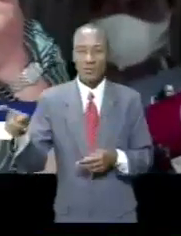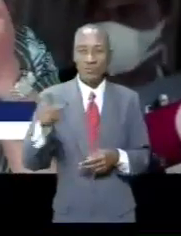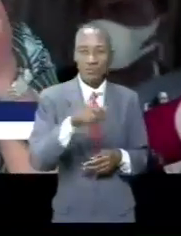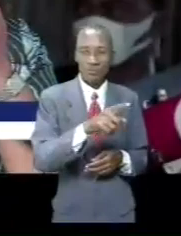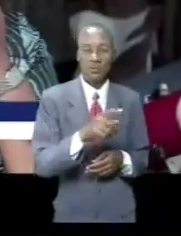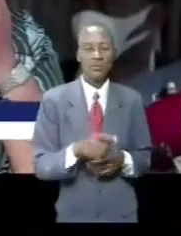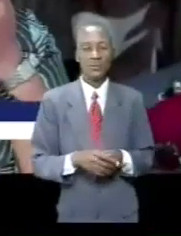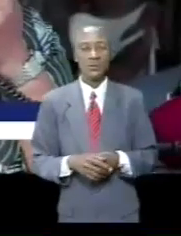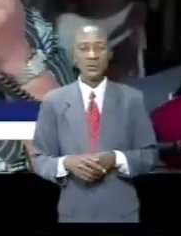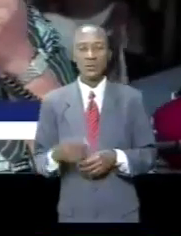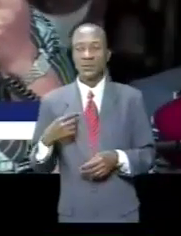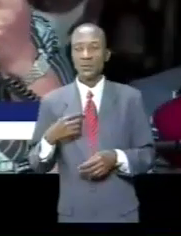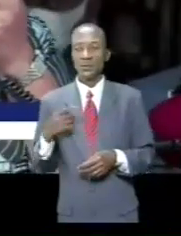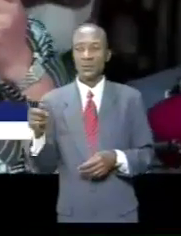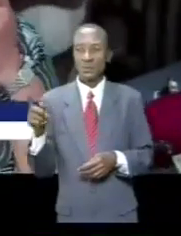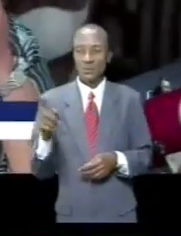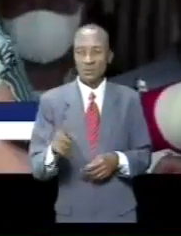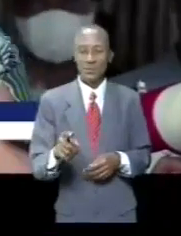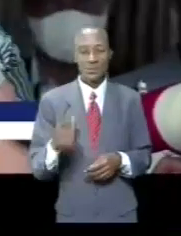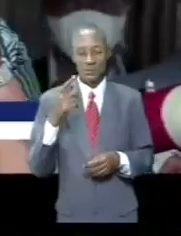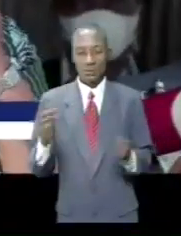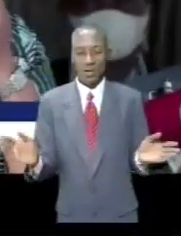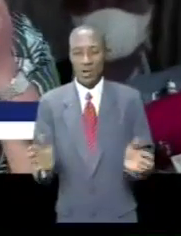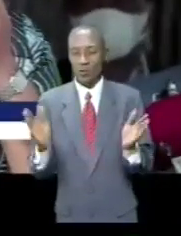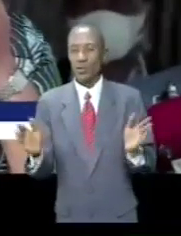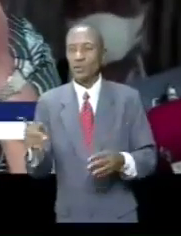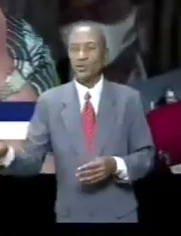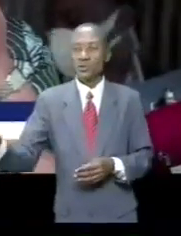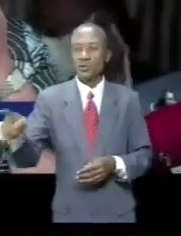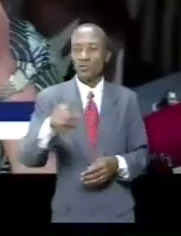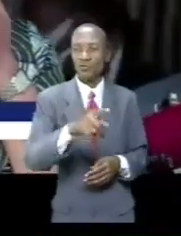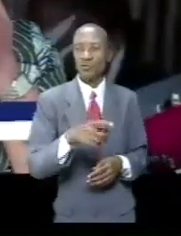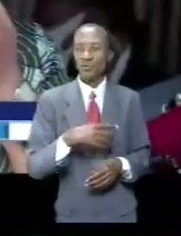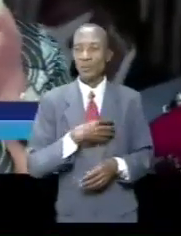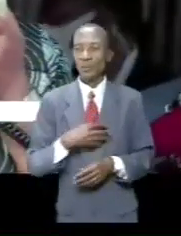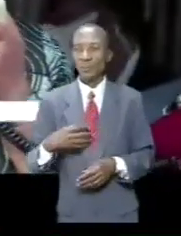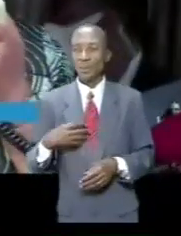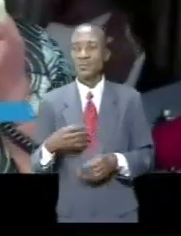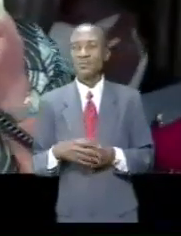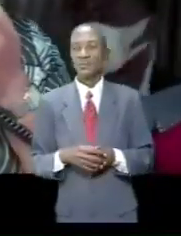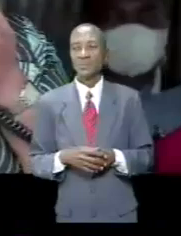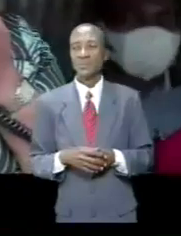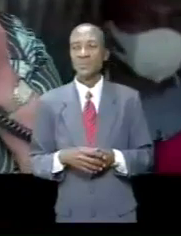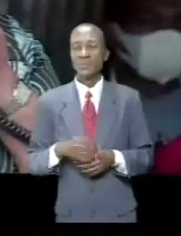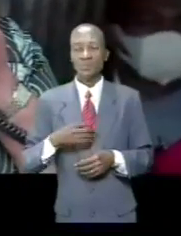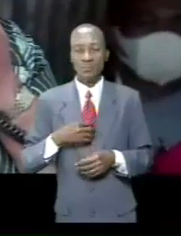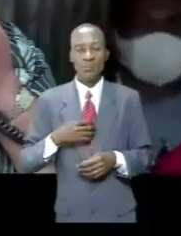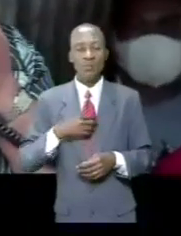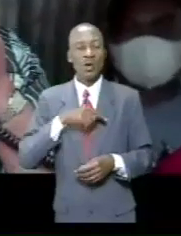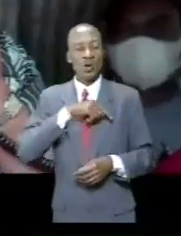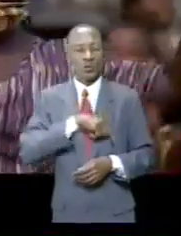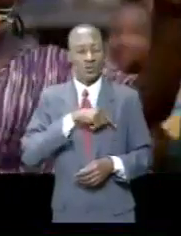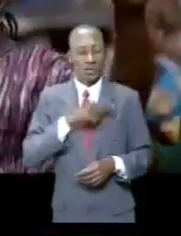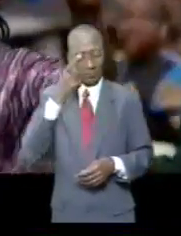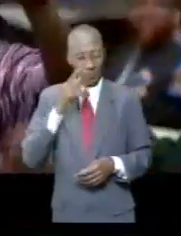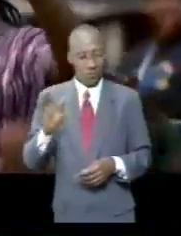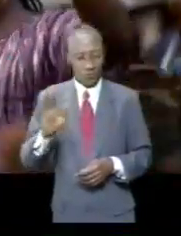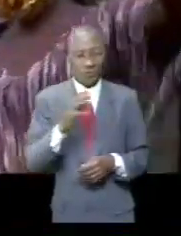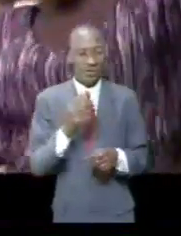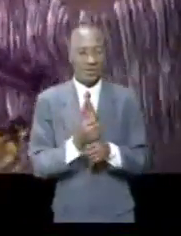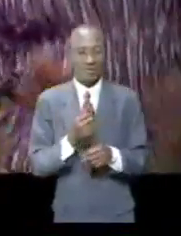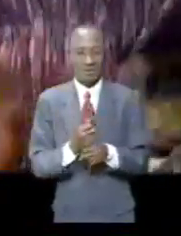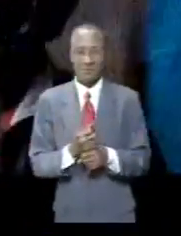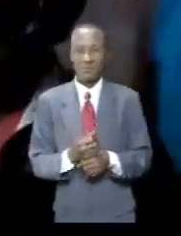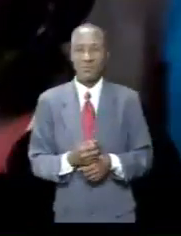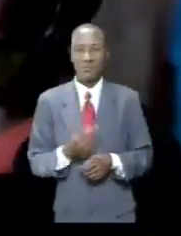Je suis venue à votre rencontre pour vous encourager. Je suis consciente de votre rôle de mère nourricière. Voilà pourquoi j'ai apporté